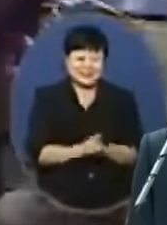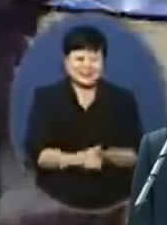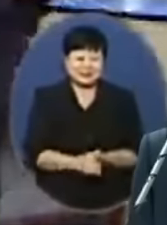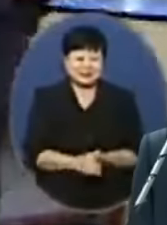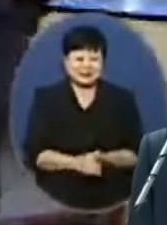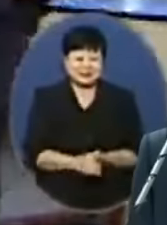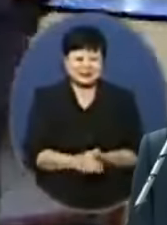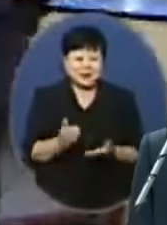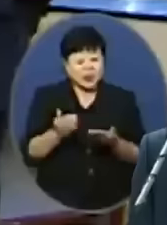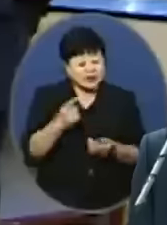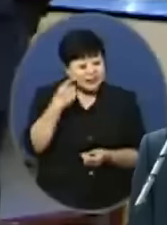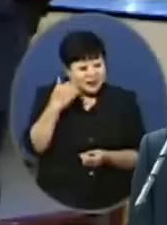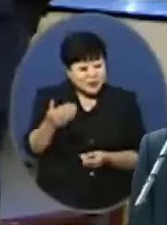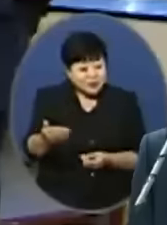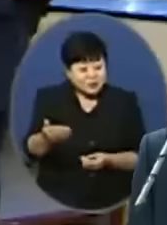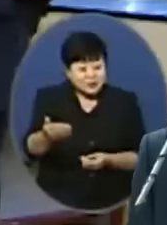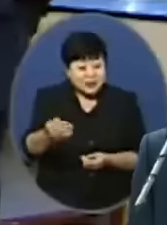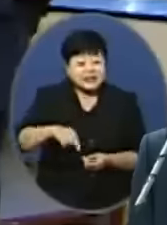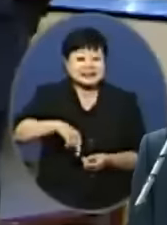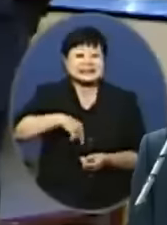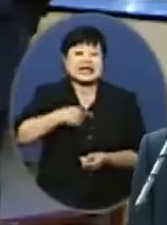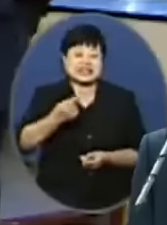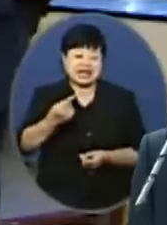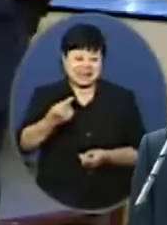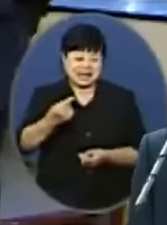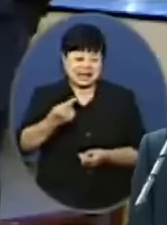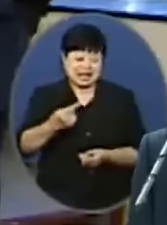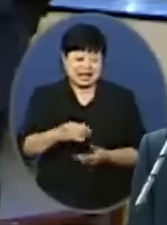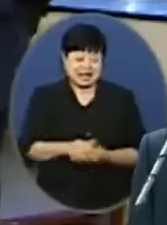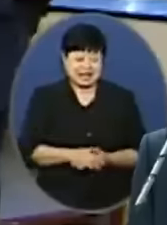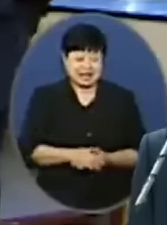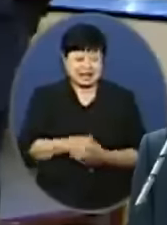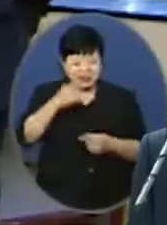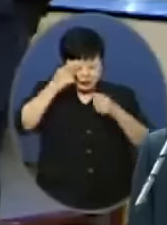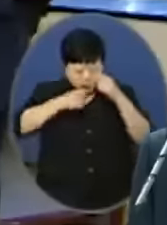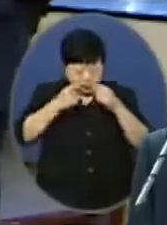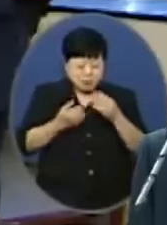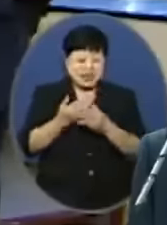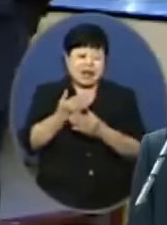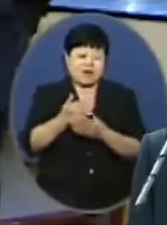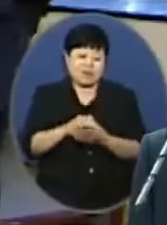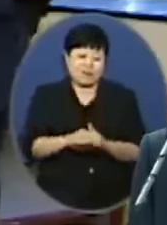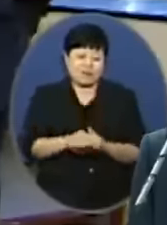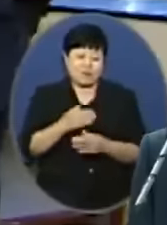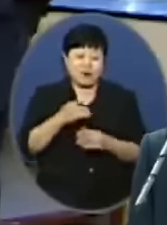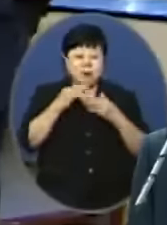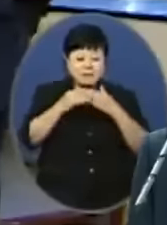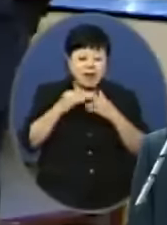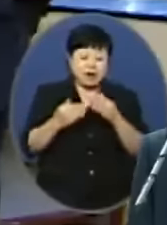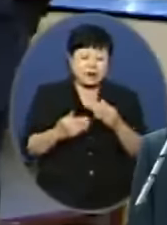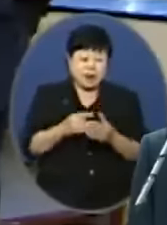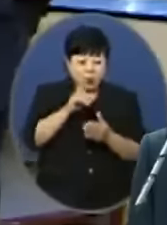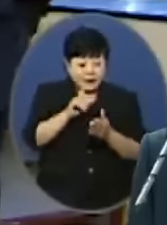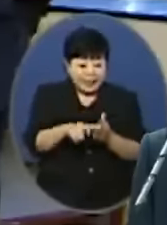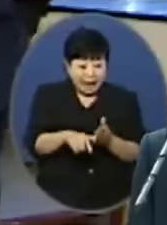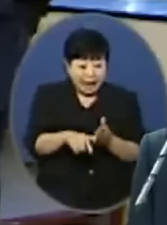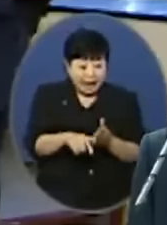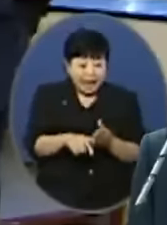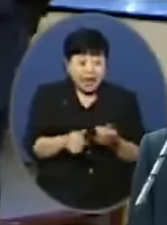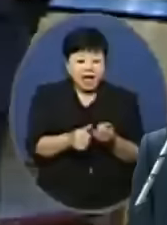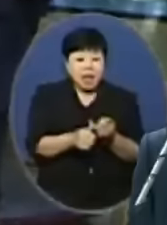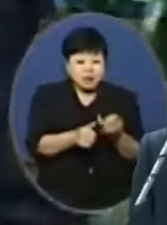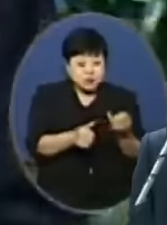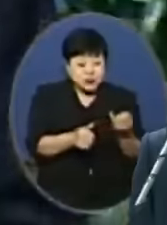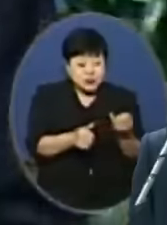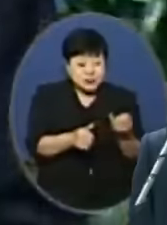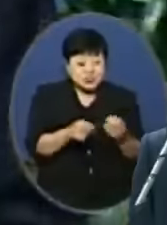그래 웬일이냐 그러니까 자기가 눈물이 나고 다른 말이 입에서 나올 그 시각에 그